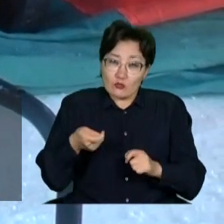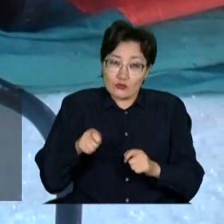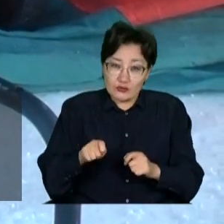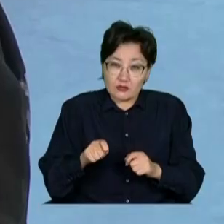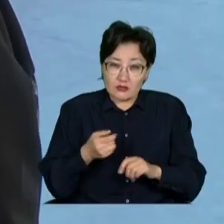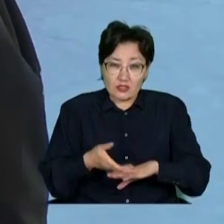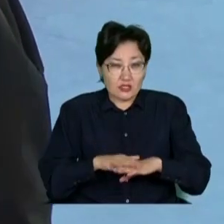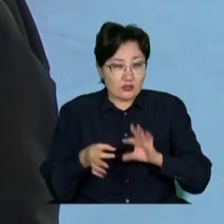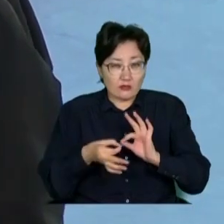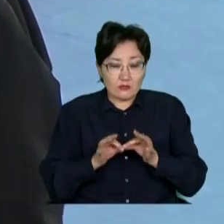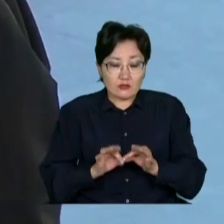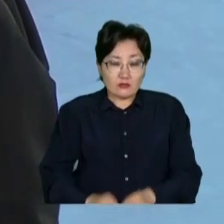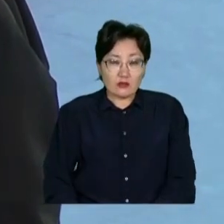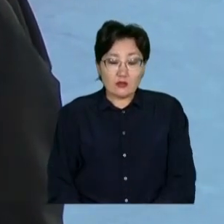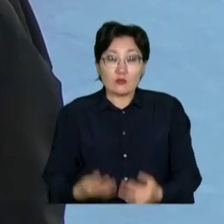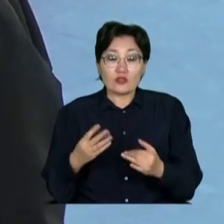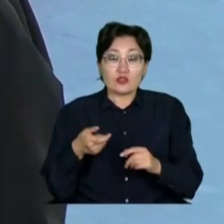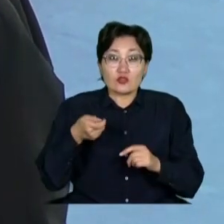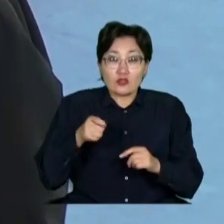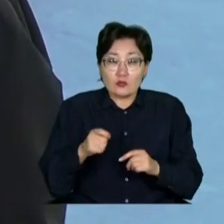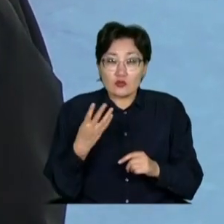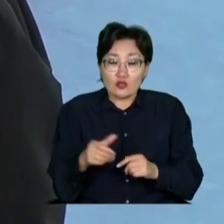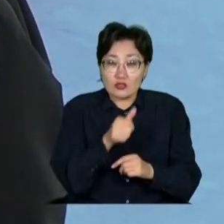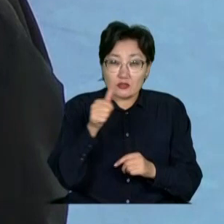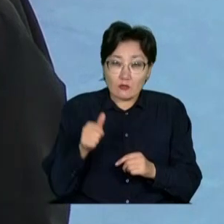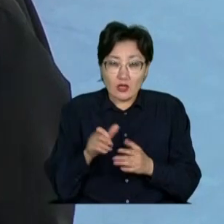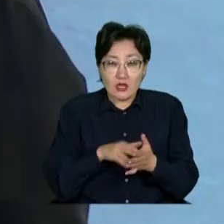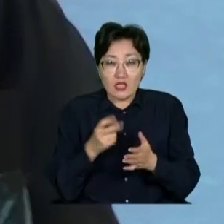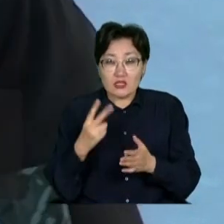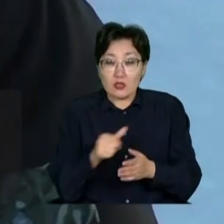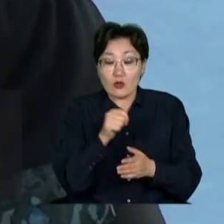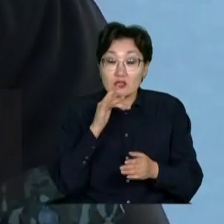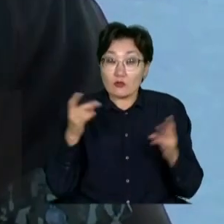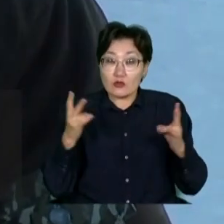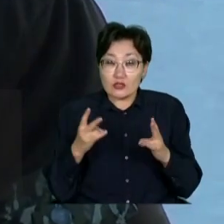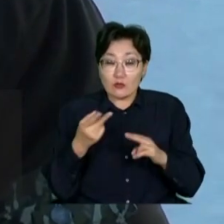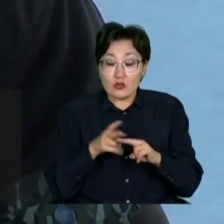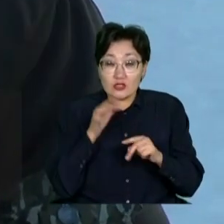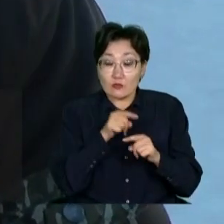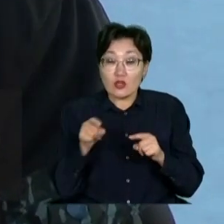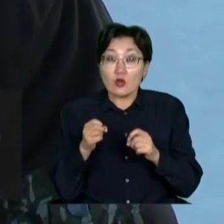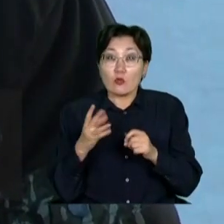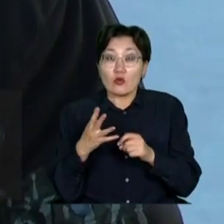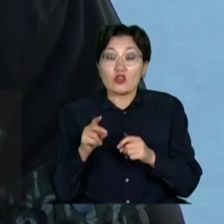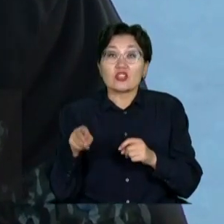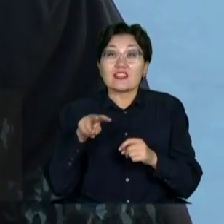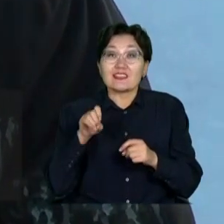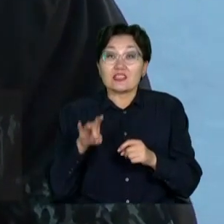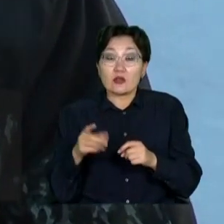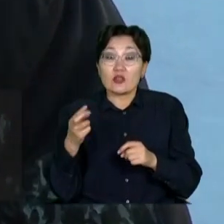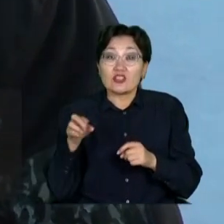соққан. Қыздырып тұрғаныма 4 сағат болды. Әлі 2 сағаттай уақыт керек. Тек осы аралықта 15 литр дизель отыны